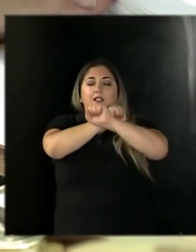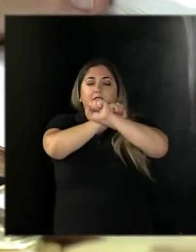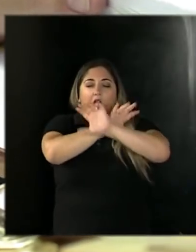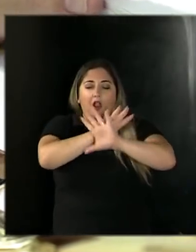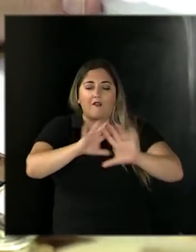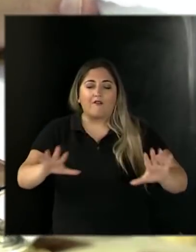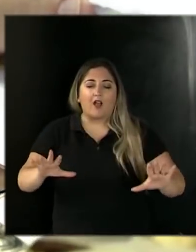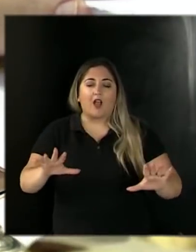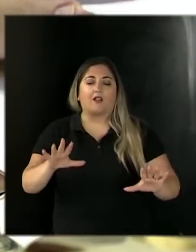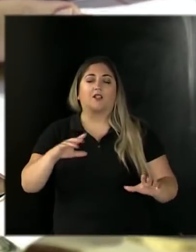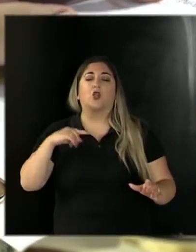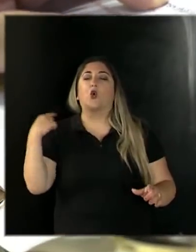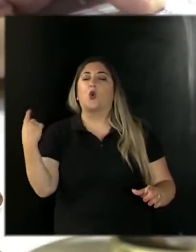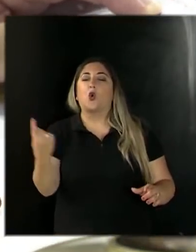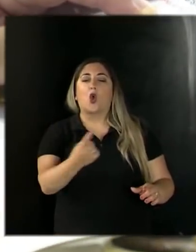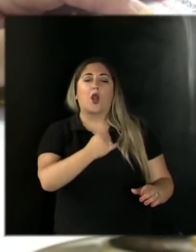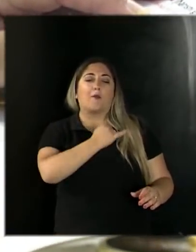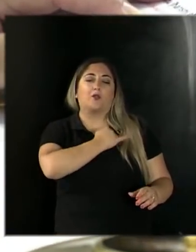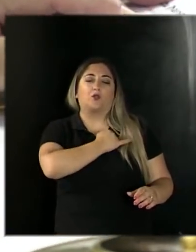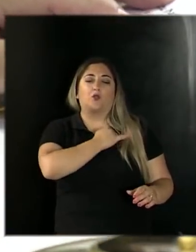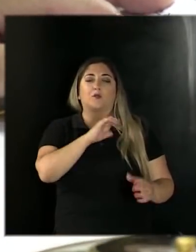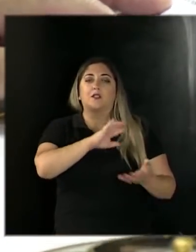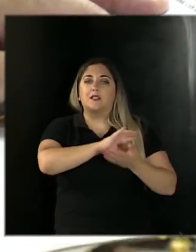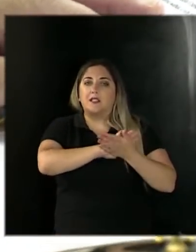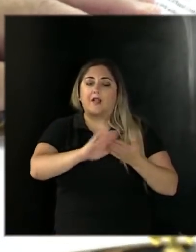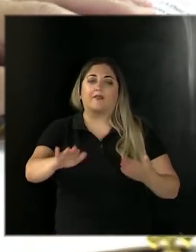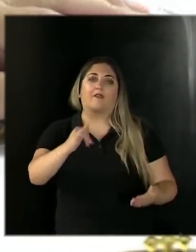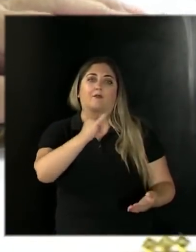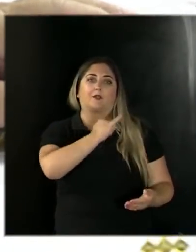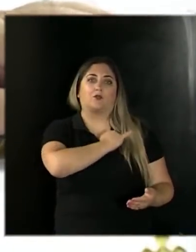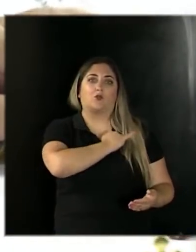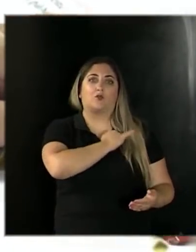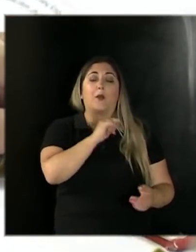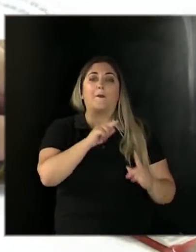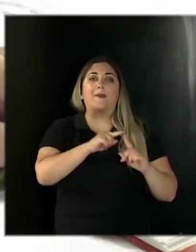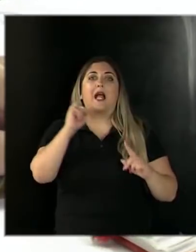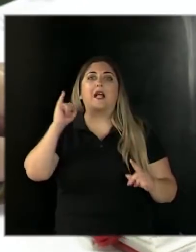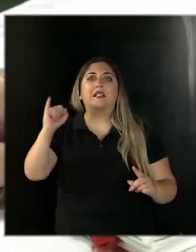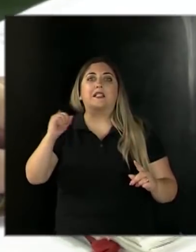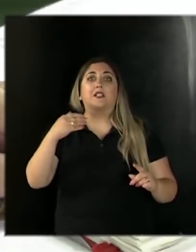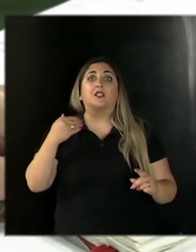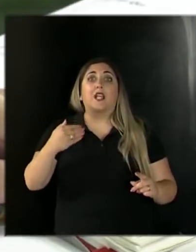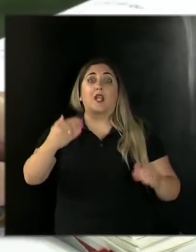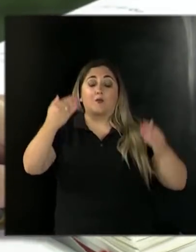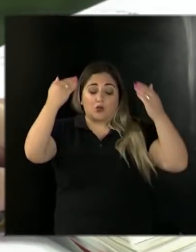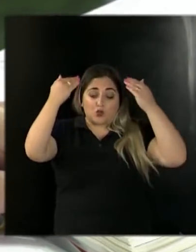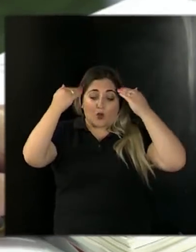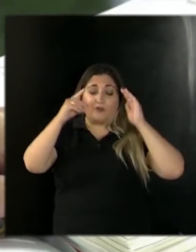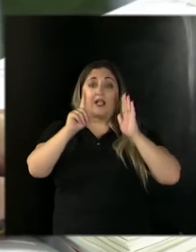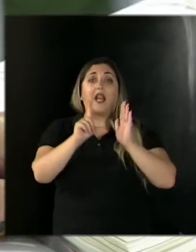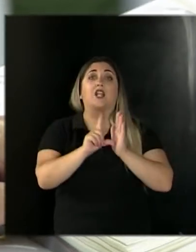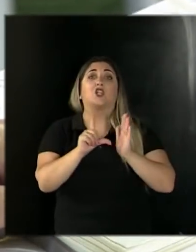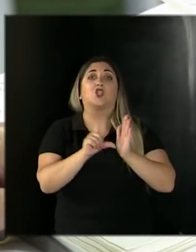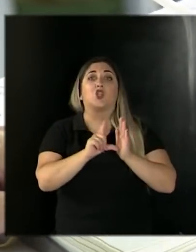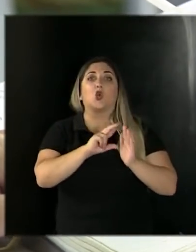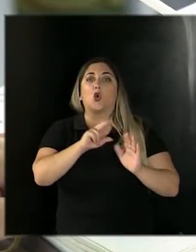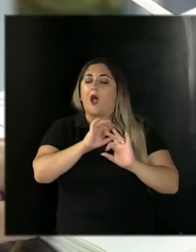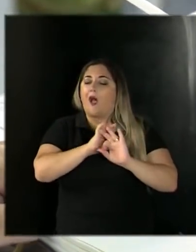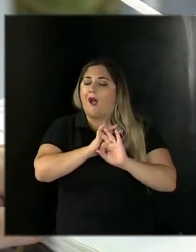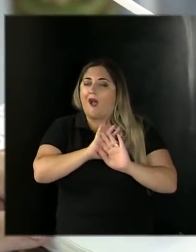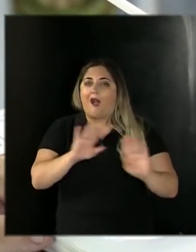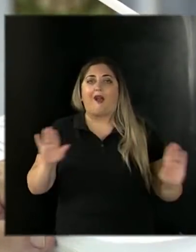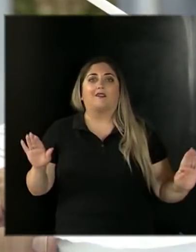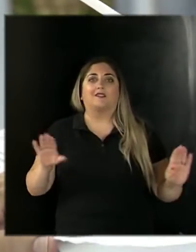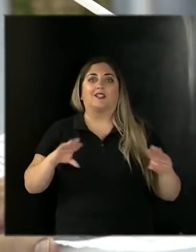minn ħtieti kollha u minn kull ħażen. Żommni dejjem fidi lejn il-kmandamenti tiegħek u tħallini